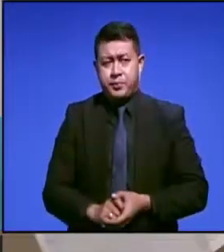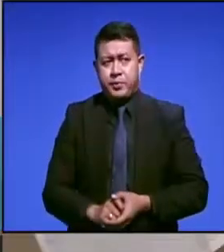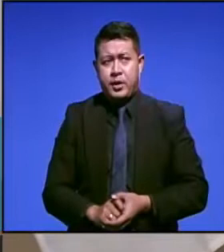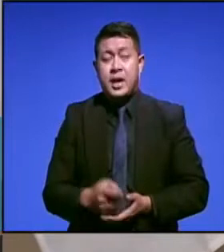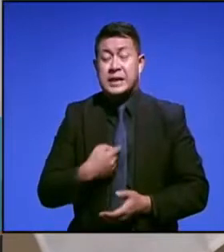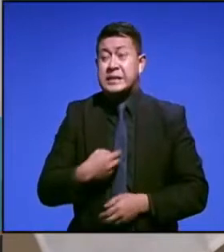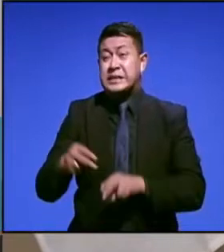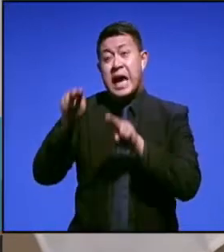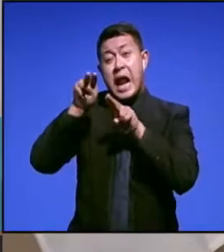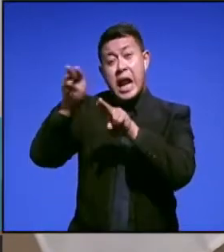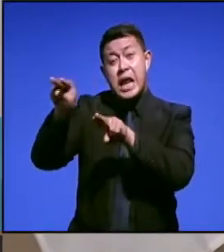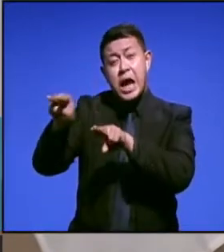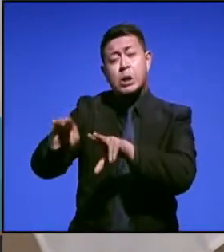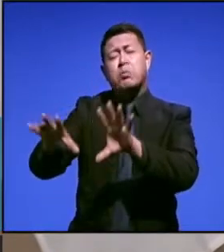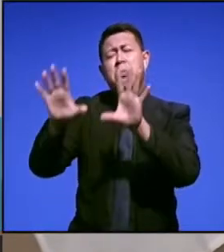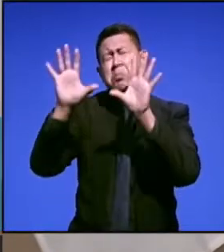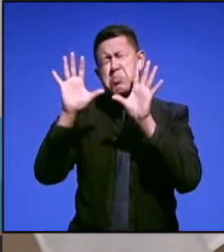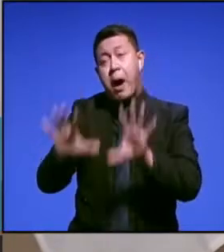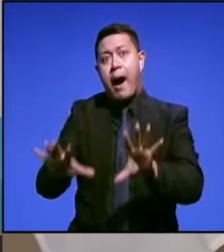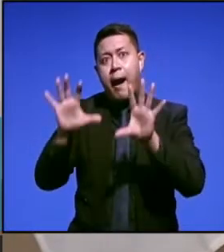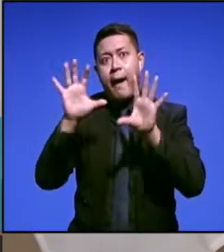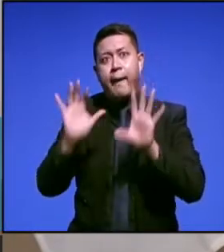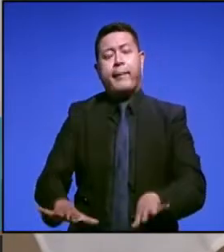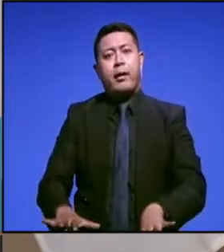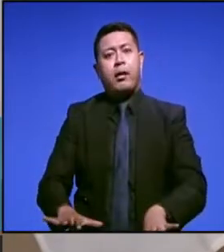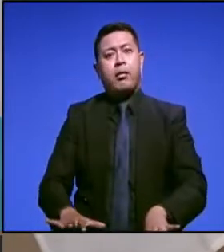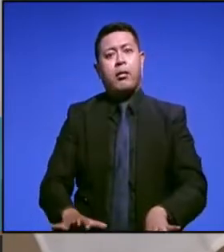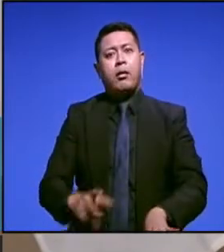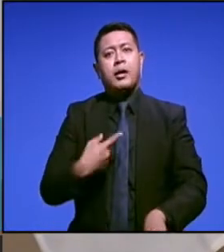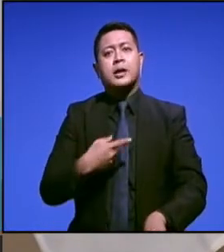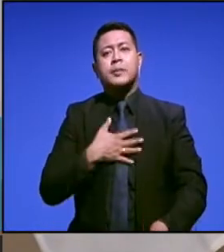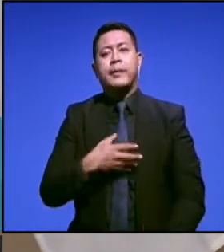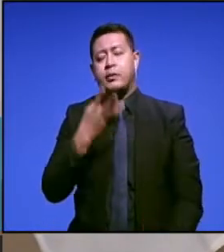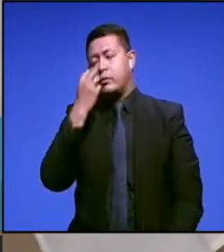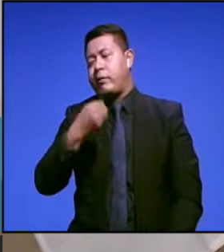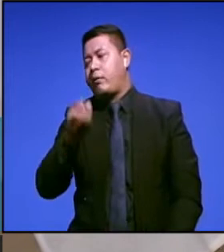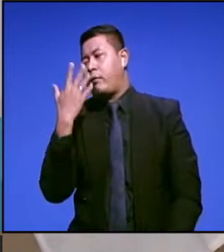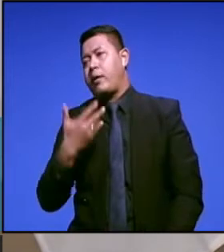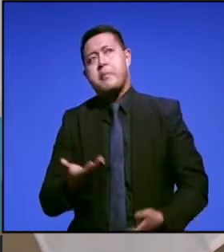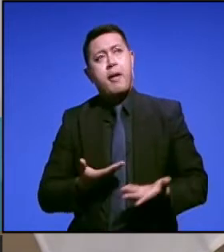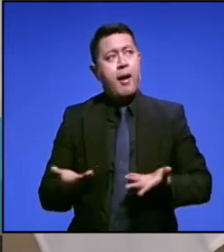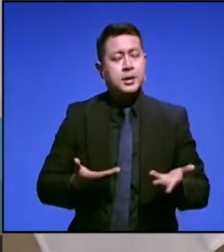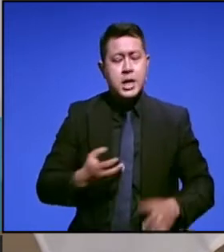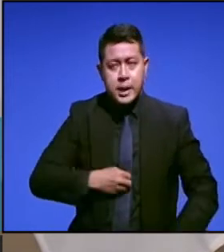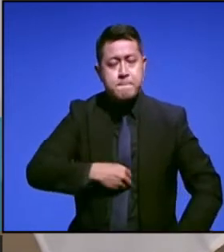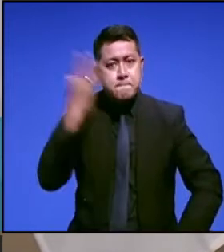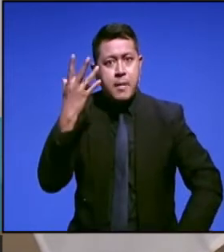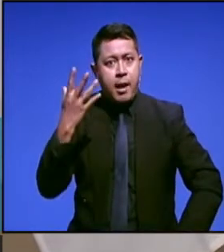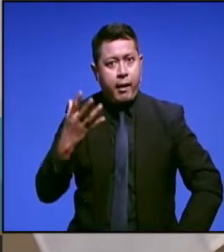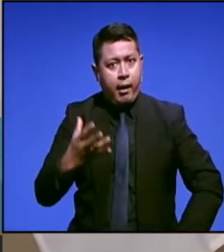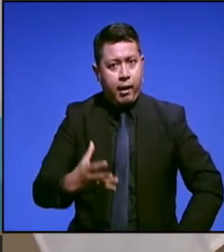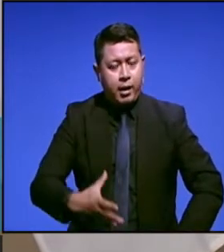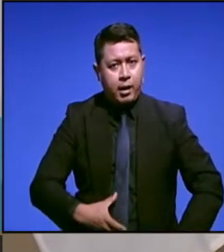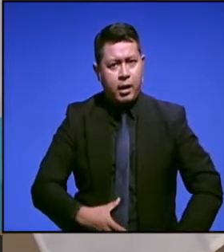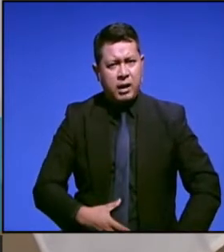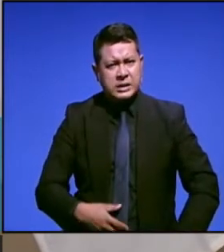Saya lihat masih banyak kita ini yang seperti biasa-biasa saja. Saya jengkelnya di situ.